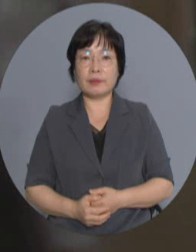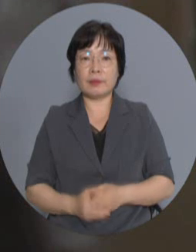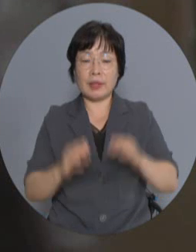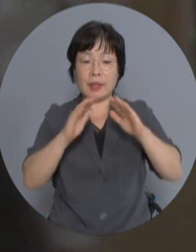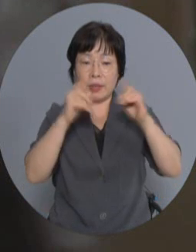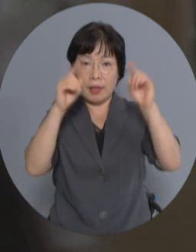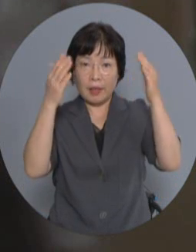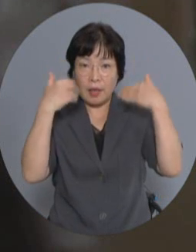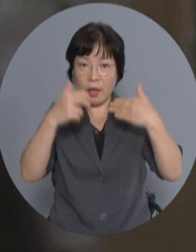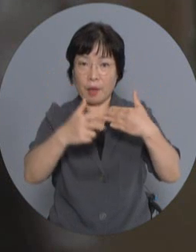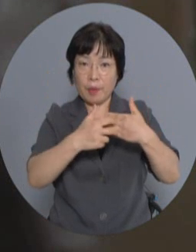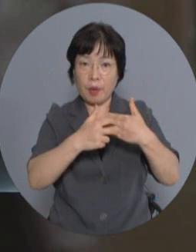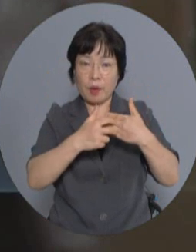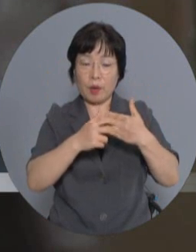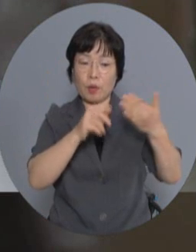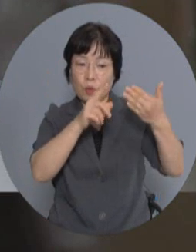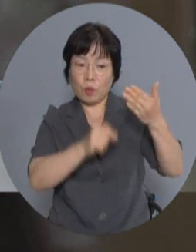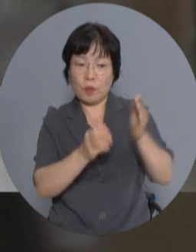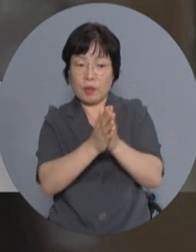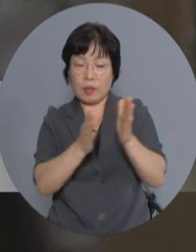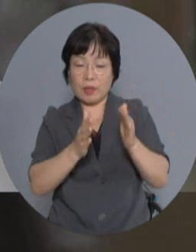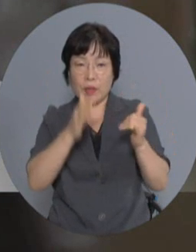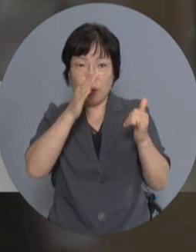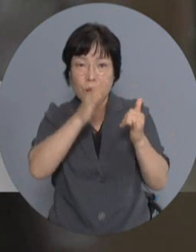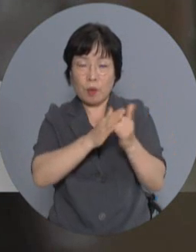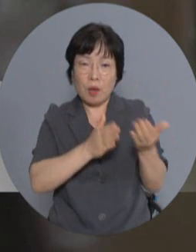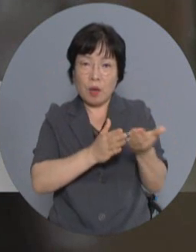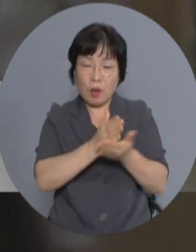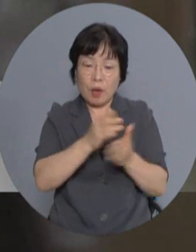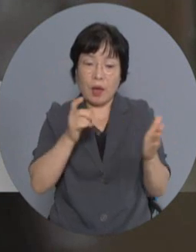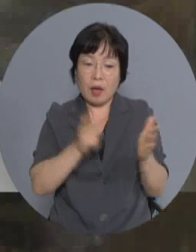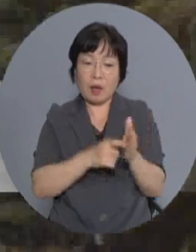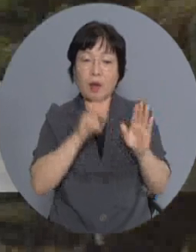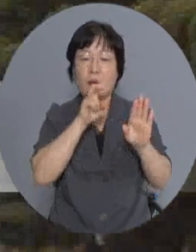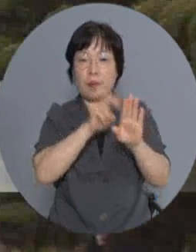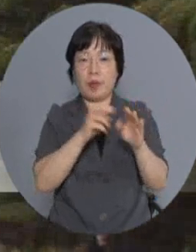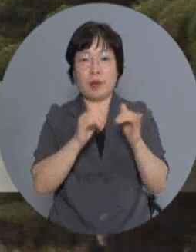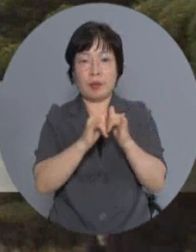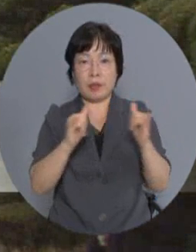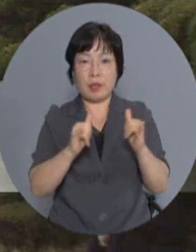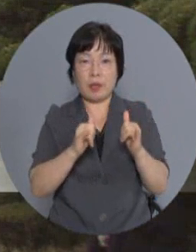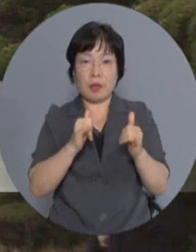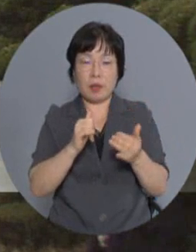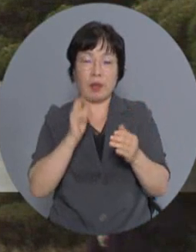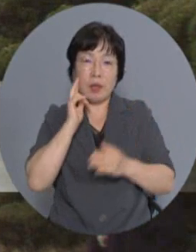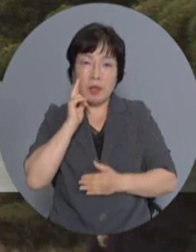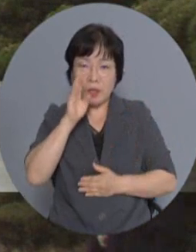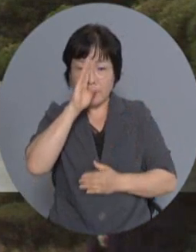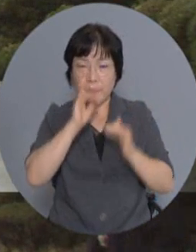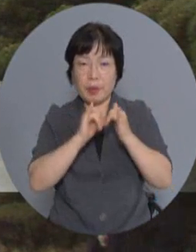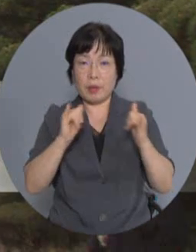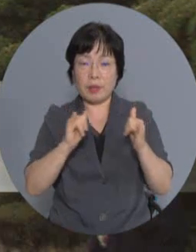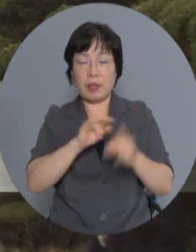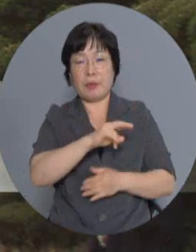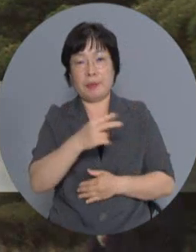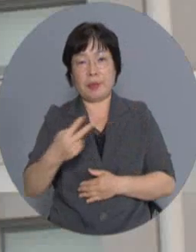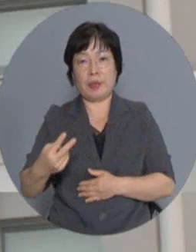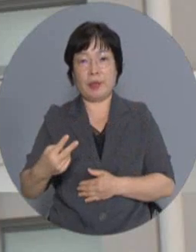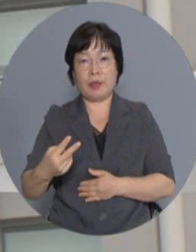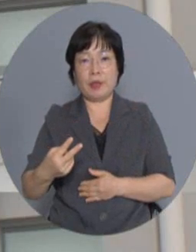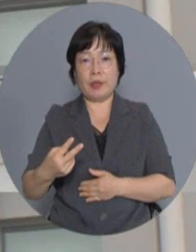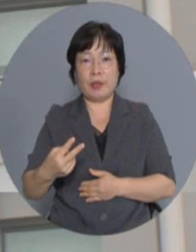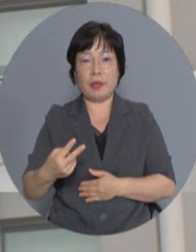전남대학교 병원이 이번 달부터 소화 청소년과 응급 진료 환자를 중증 환자 위주로 전환합니다